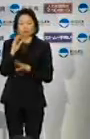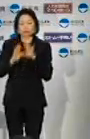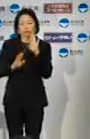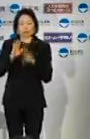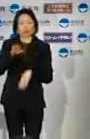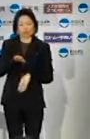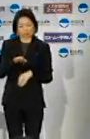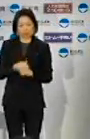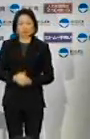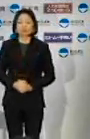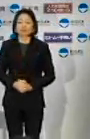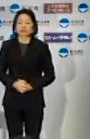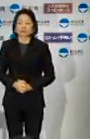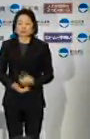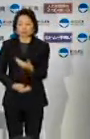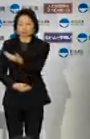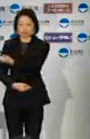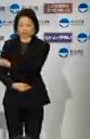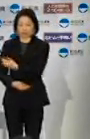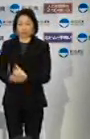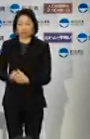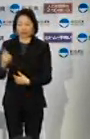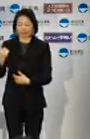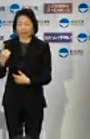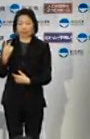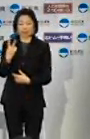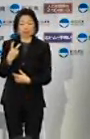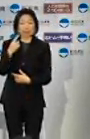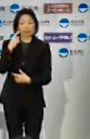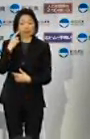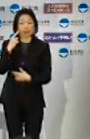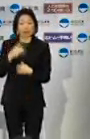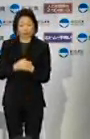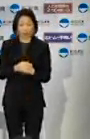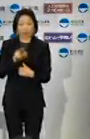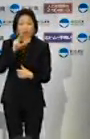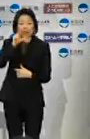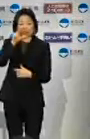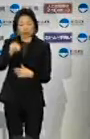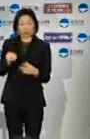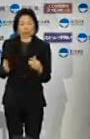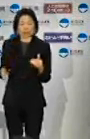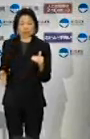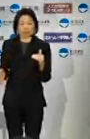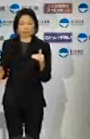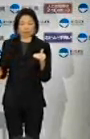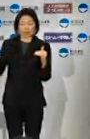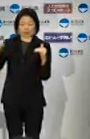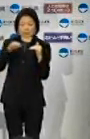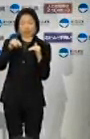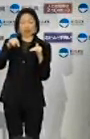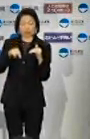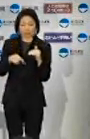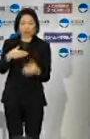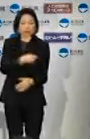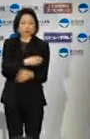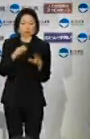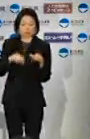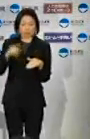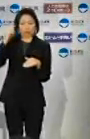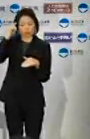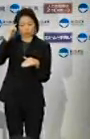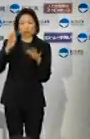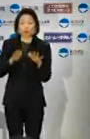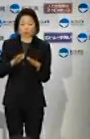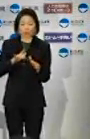るという状態です。 1回目2回目の時は確かときメッセで大き な と思うんですが、 はい、 まあ、今回も新潟空港